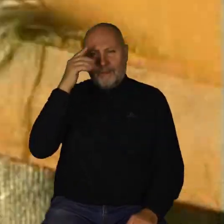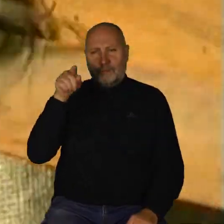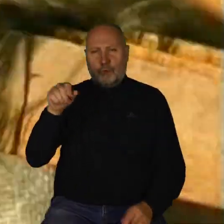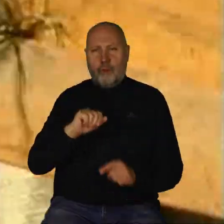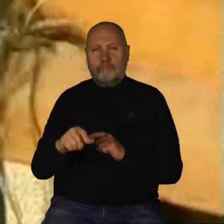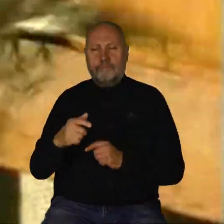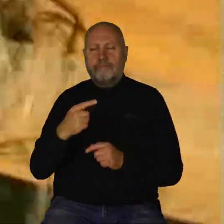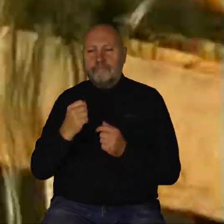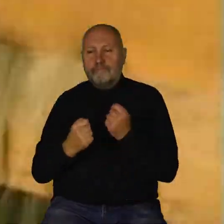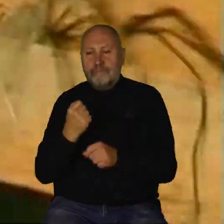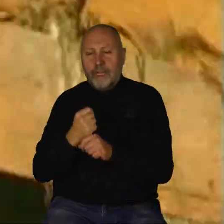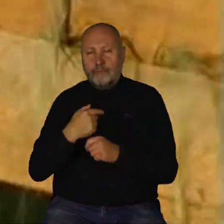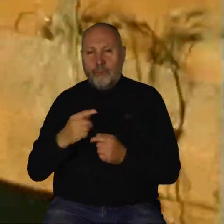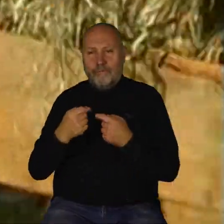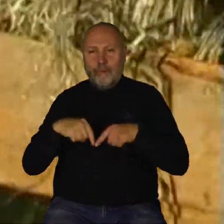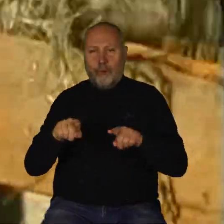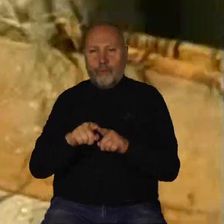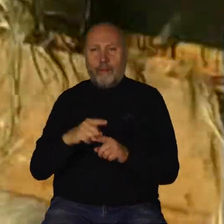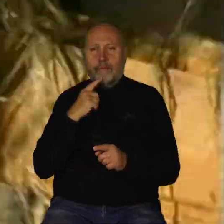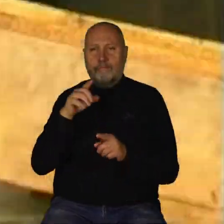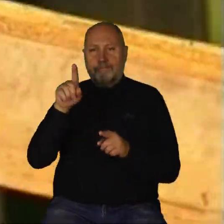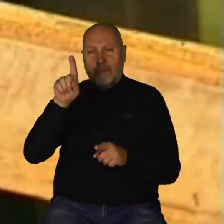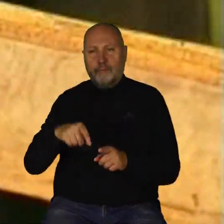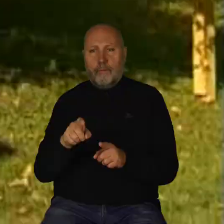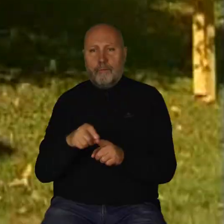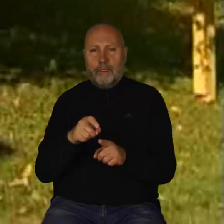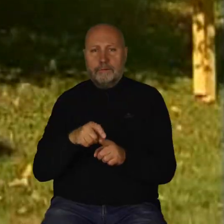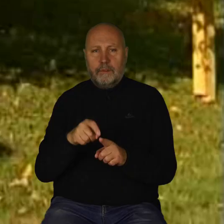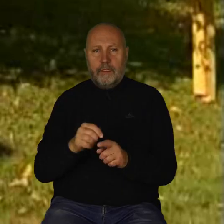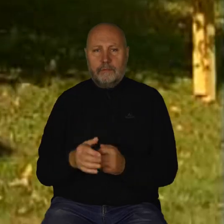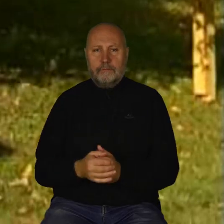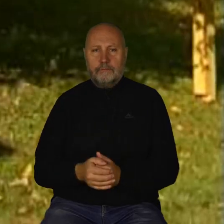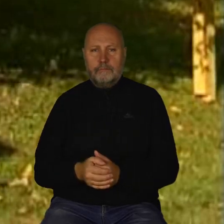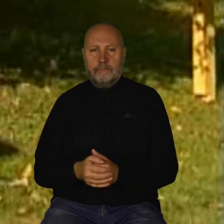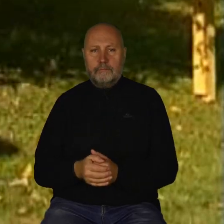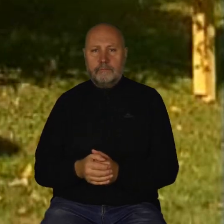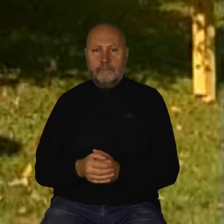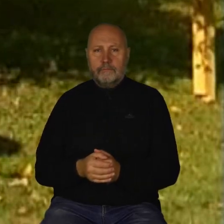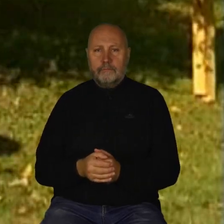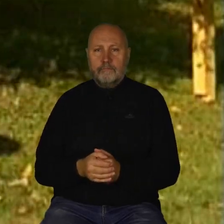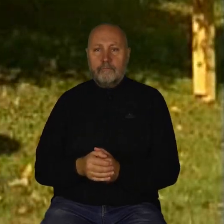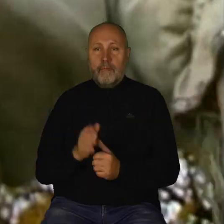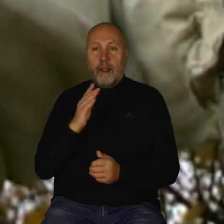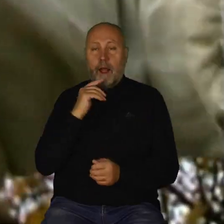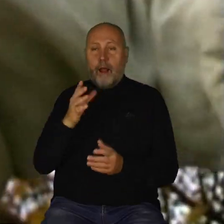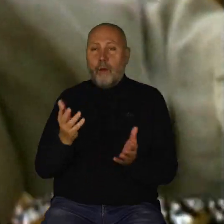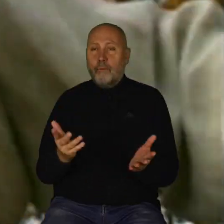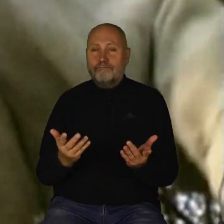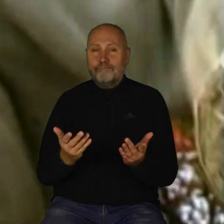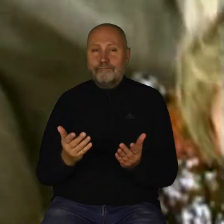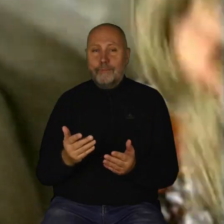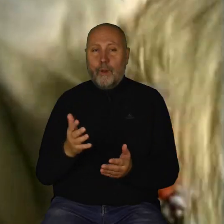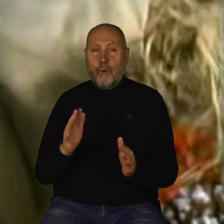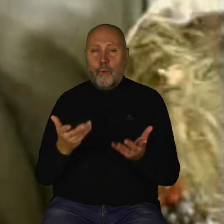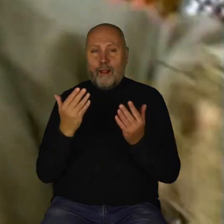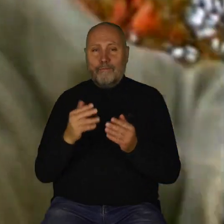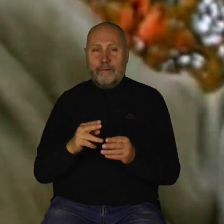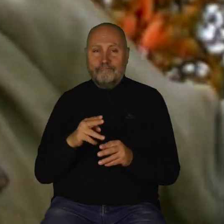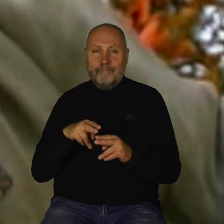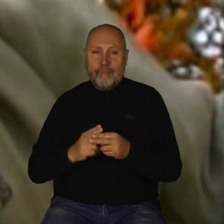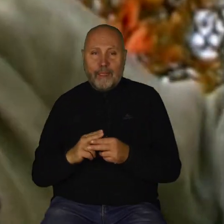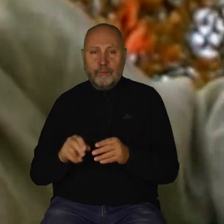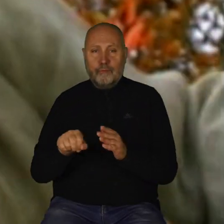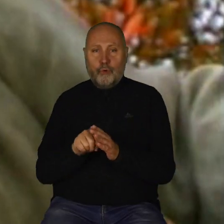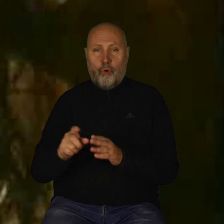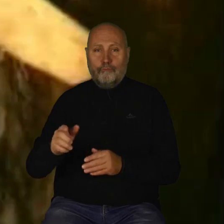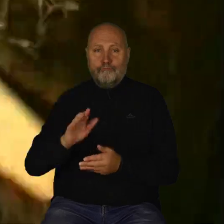jak Łatwo się domyślić pracę te wykonywano w październiku najprostszym narzędziem do trzepania wymię